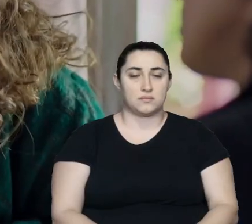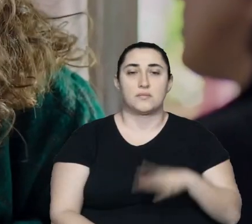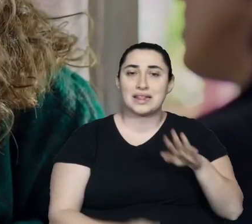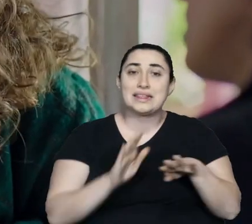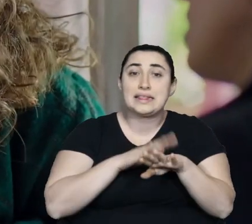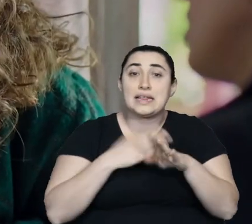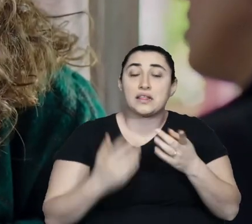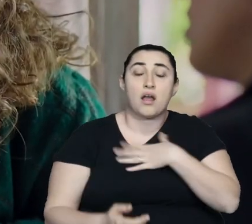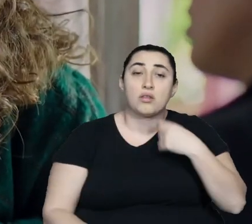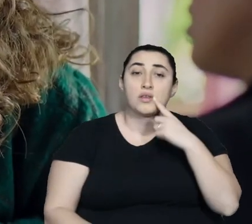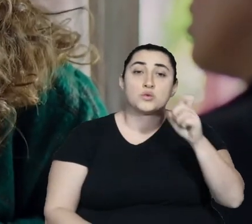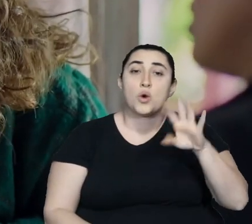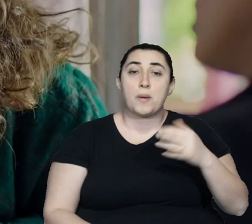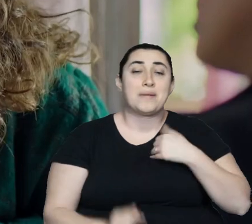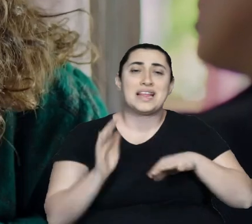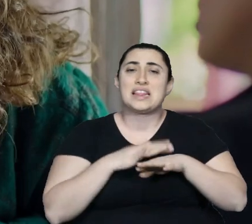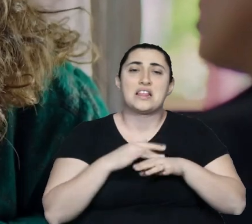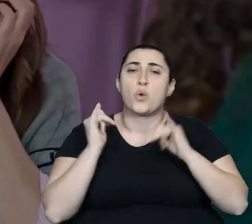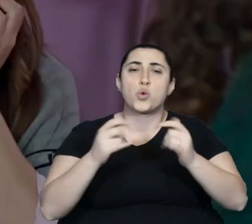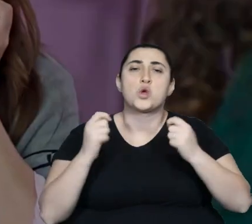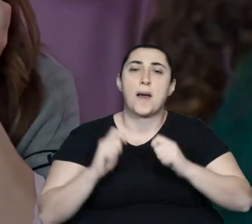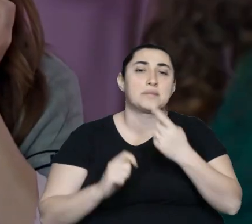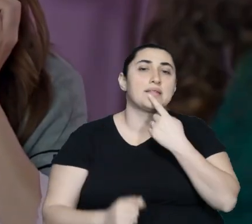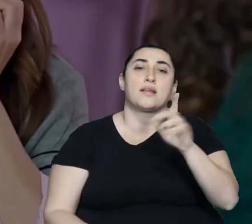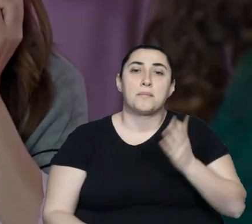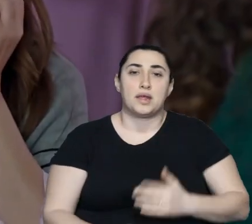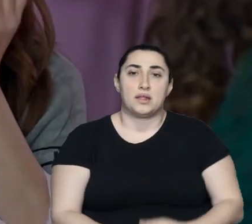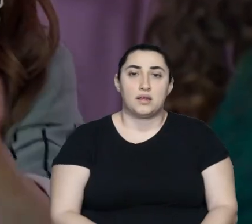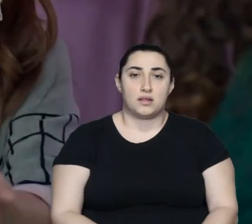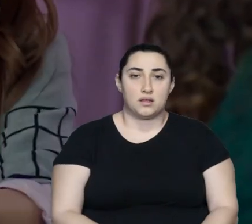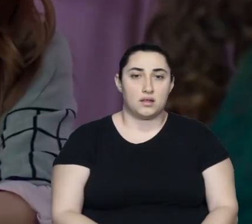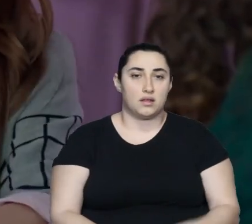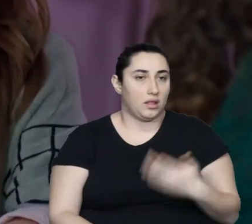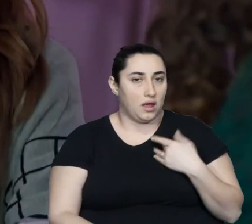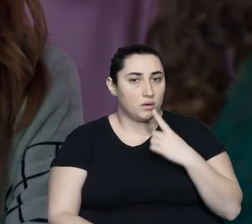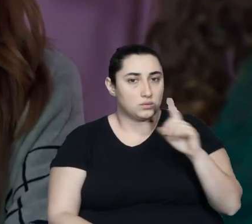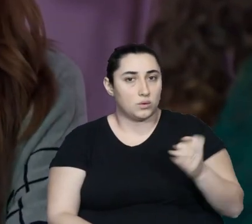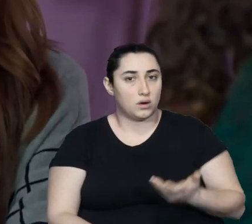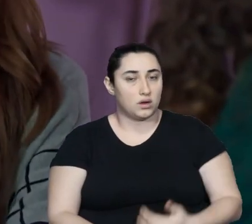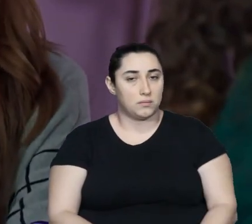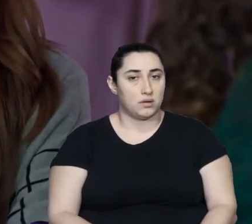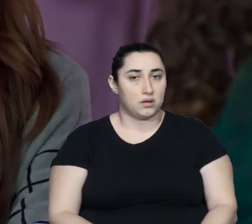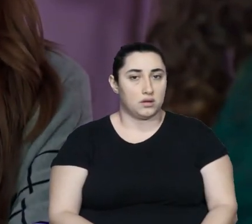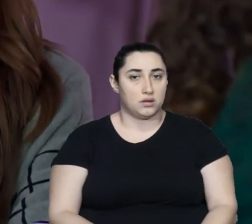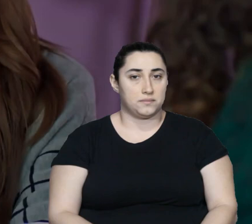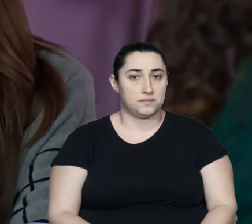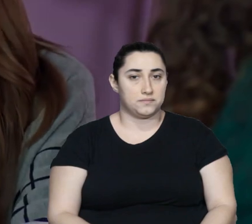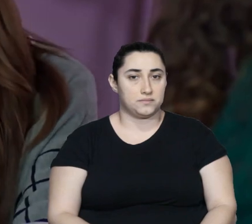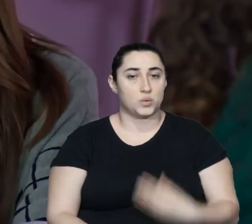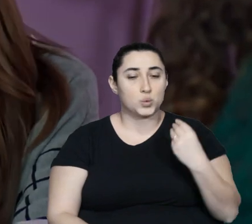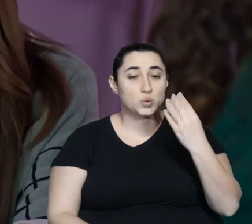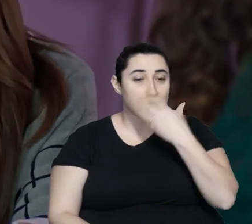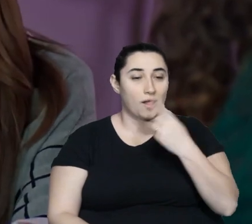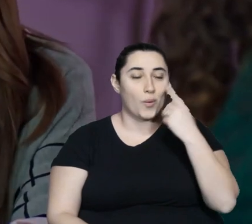Peki niçin annene sormadın? Bana neden böyle davranıyorsun demedin? Niye soracaktım ki? Güzel